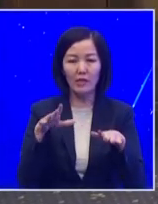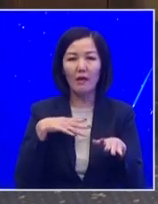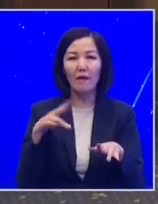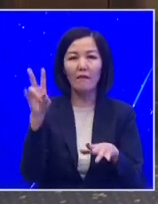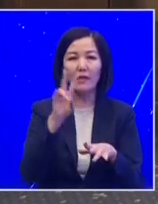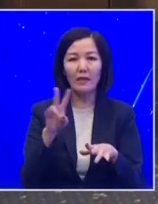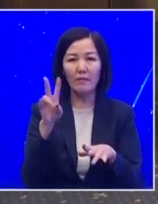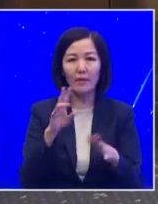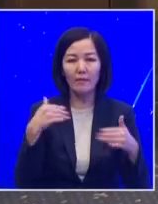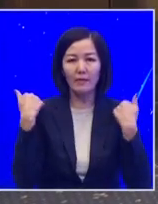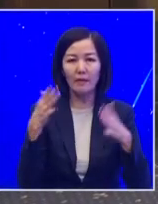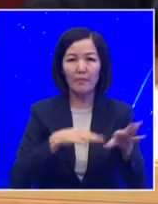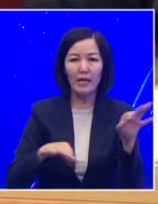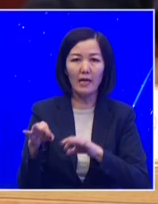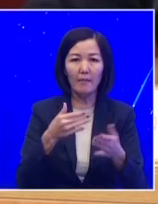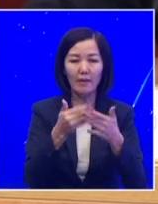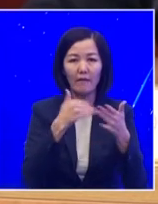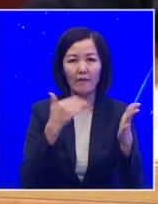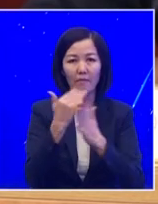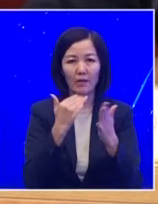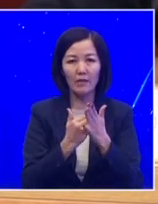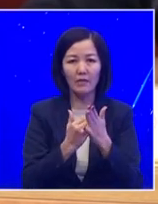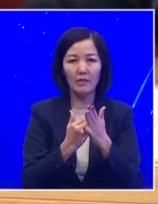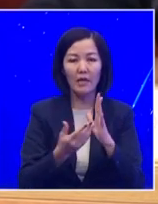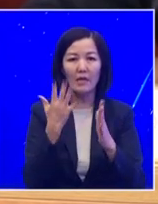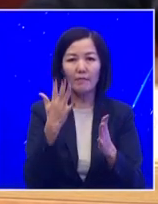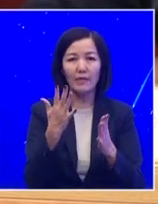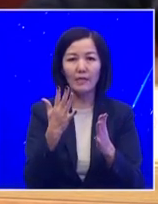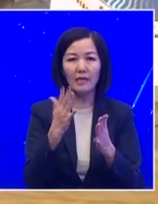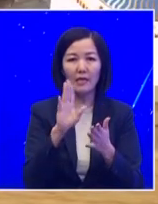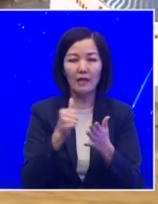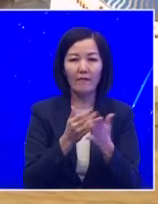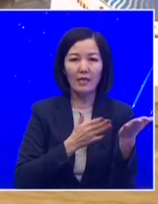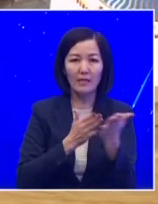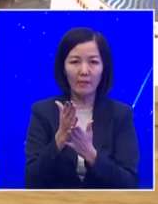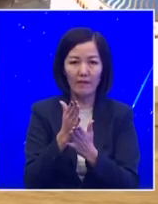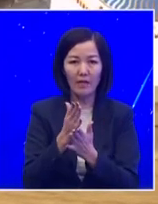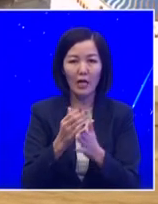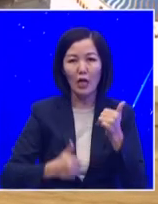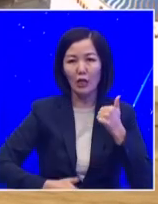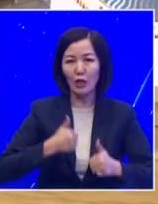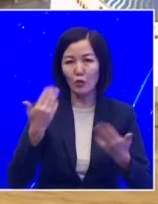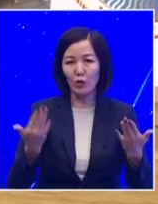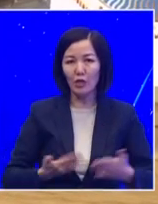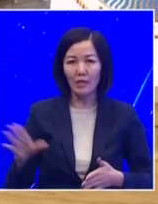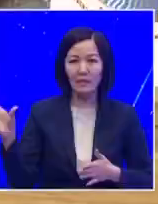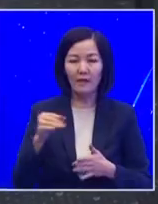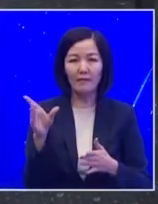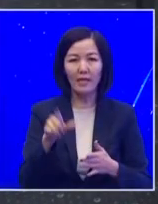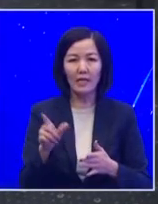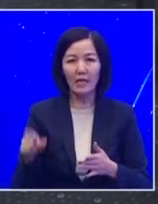ноябре она презентовала проект предвыборной программы, состоящей из 5 ключевых направлений. Достойная жизнь для всех